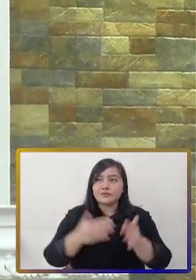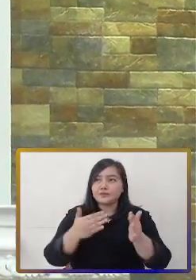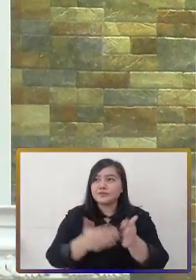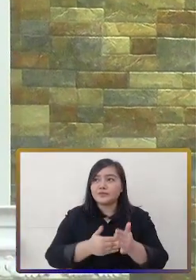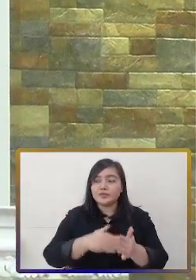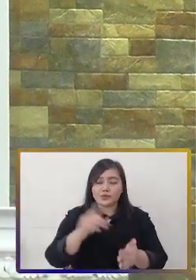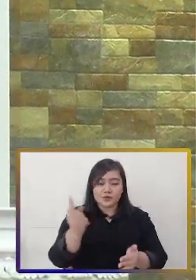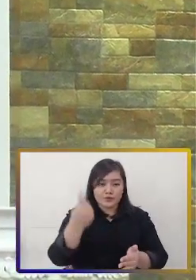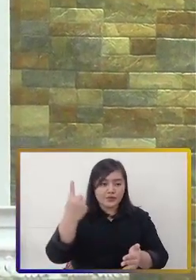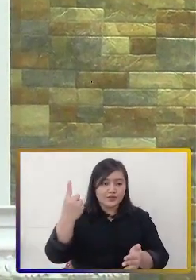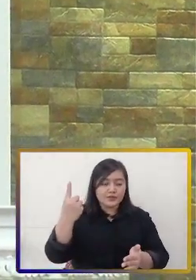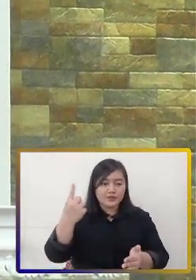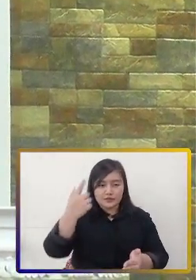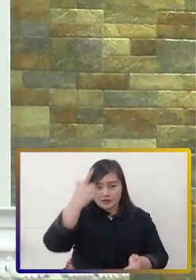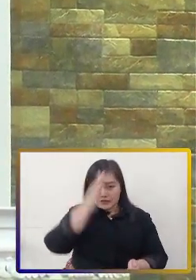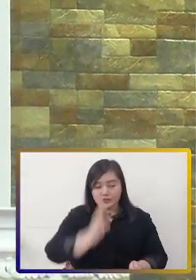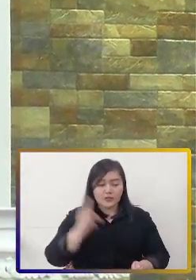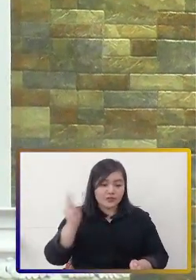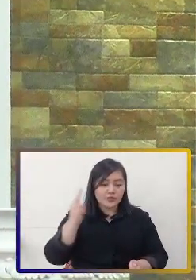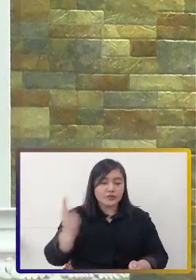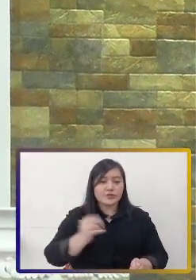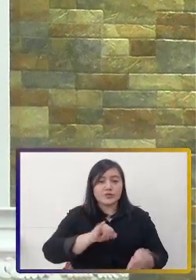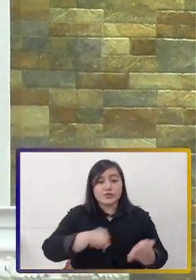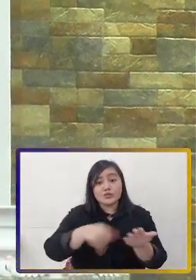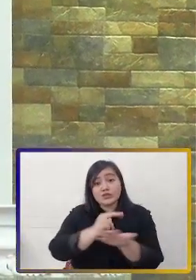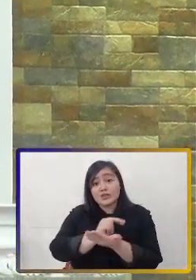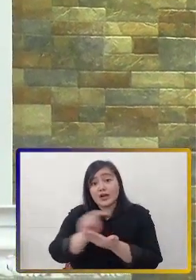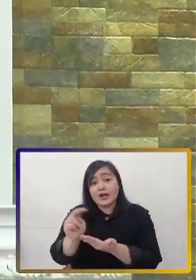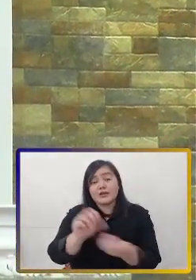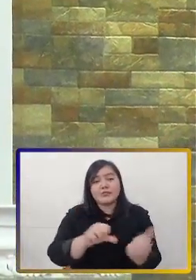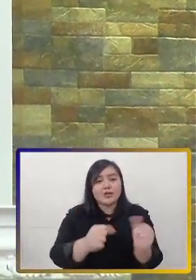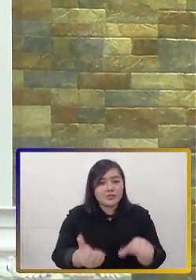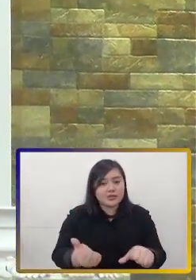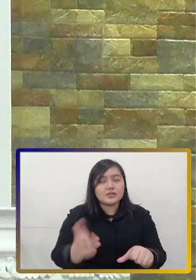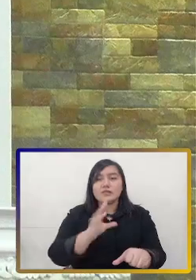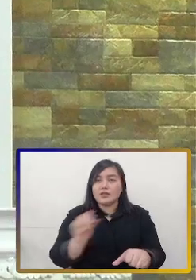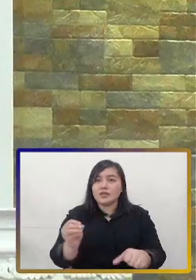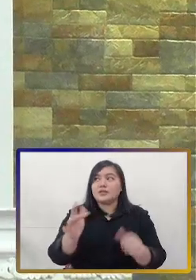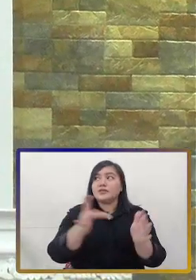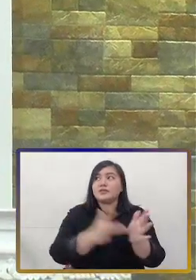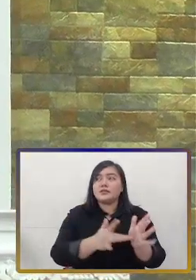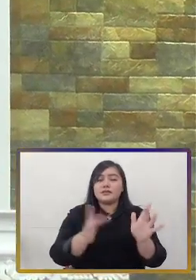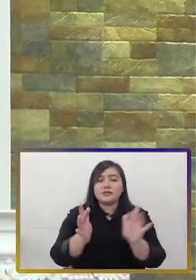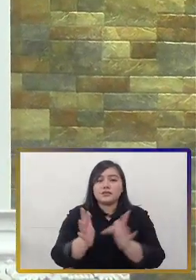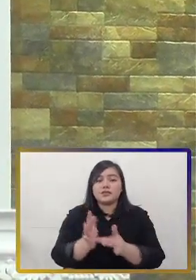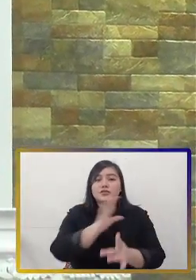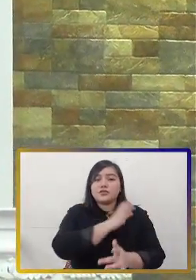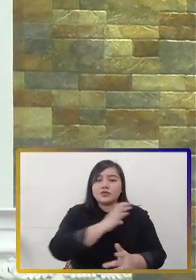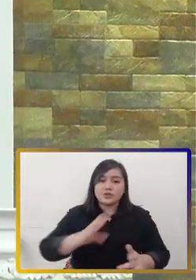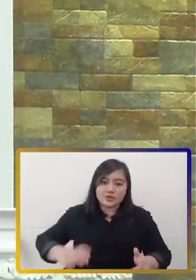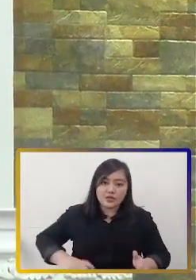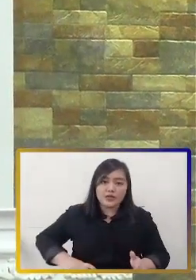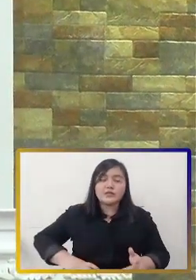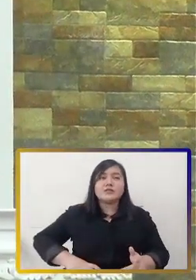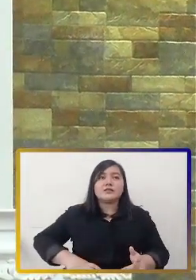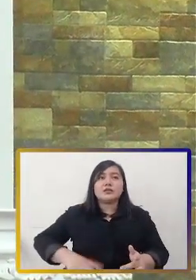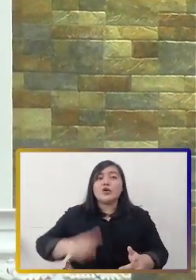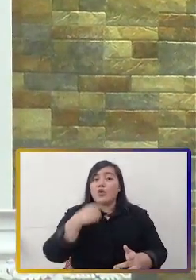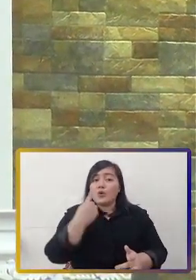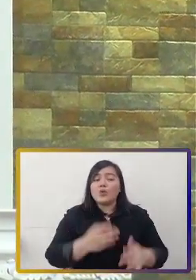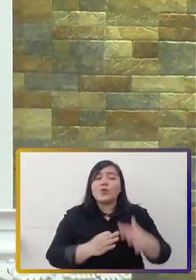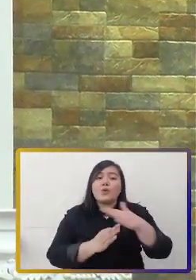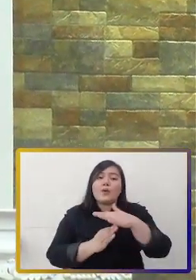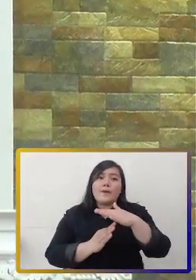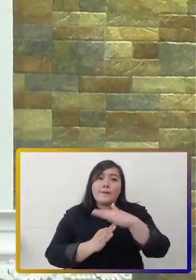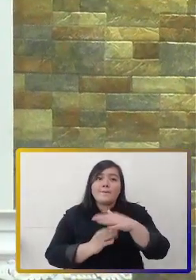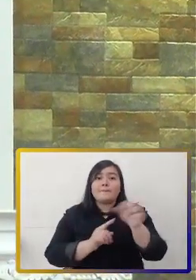unang-una, ginamit si John the Baptist. Here comes the Lord Jesus Christ. He established the church. He founded a church. He organized